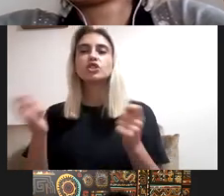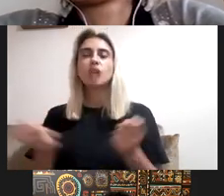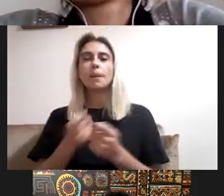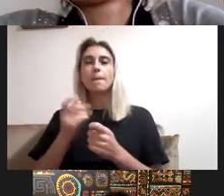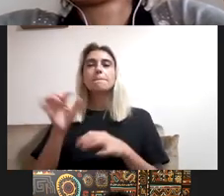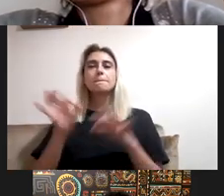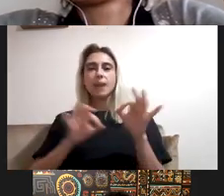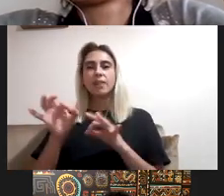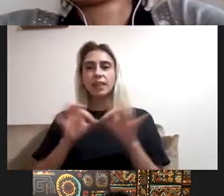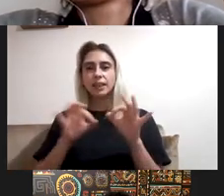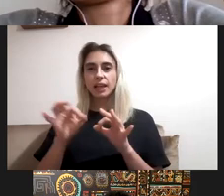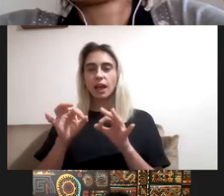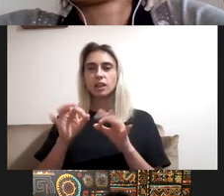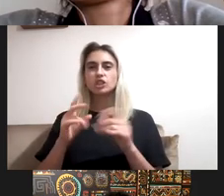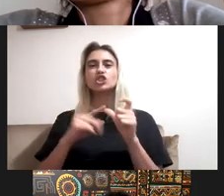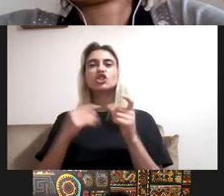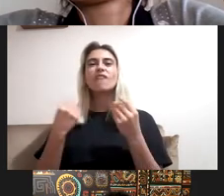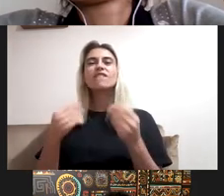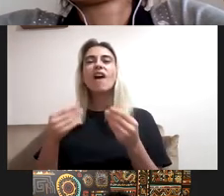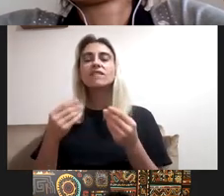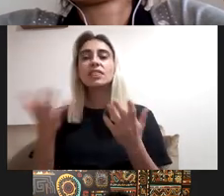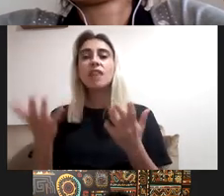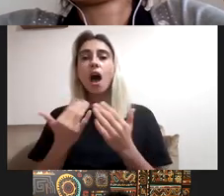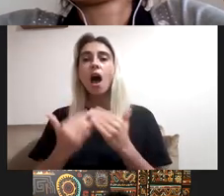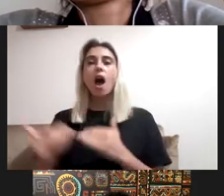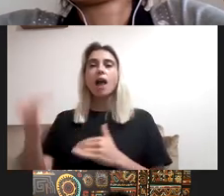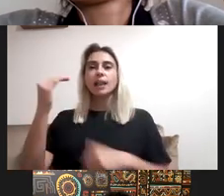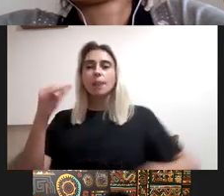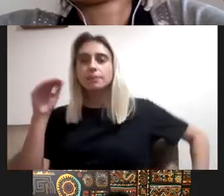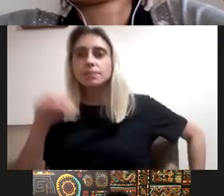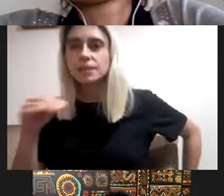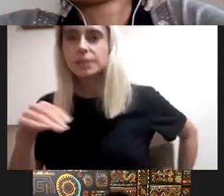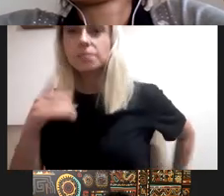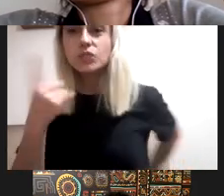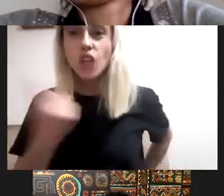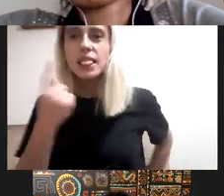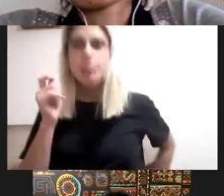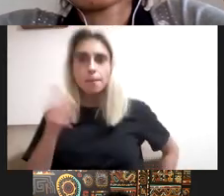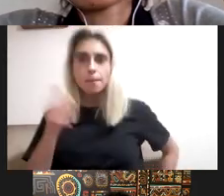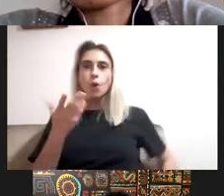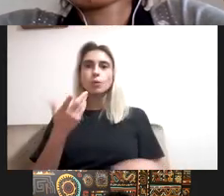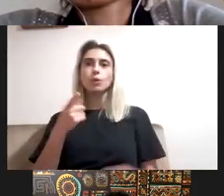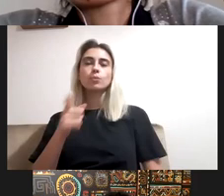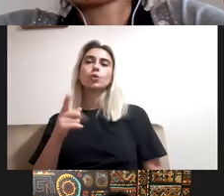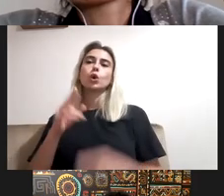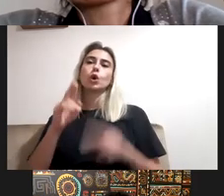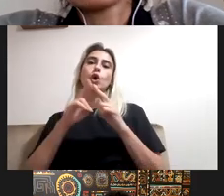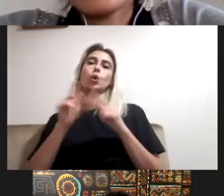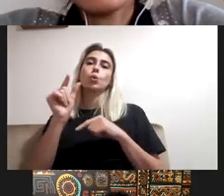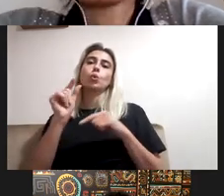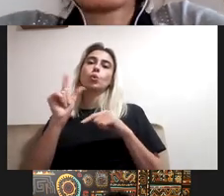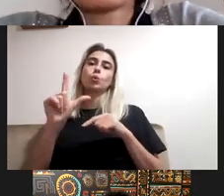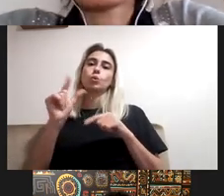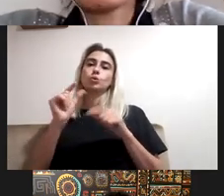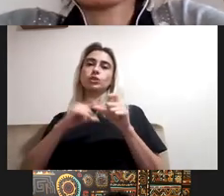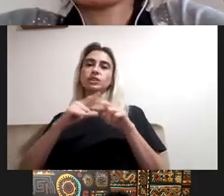planlanırken şeffaflığının daha da arttırılabilmesi üzere bir şey yapılıyor mu? Nihayetinde bu ulusal çapta bir proje